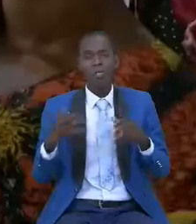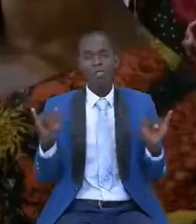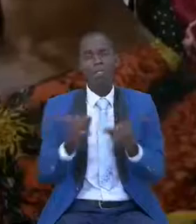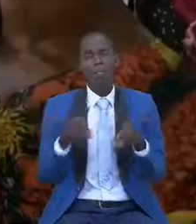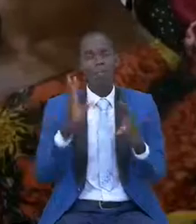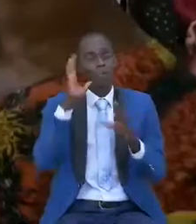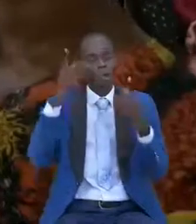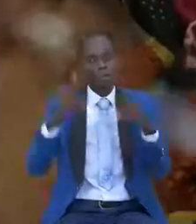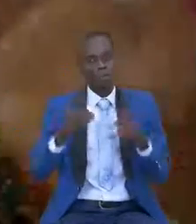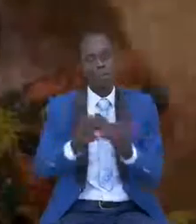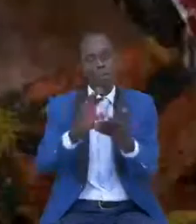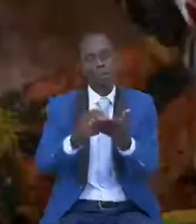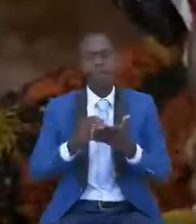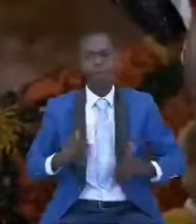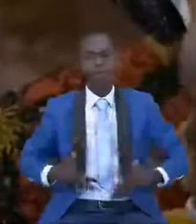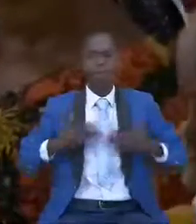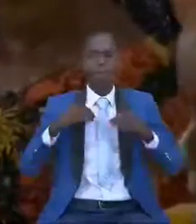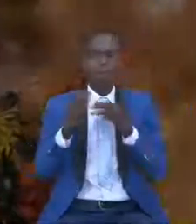dans ta vie.